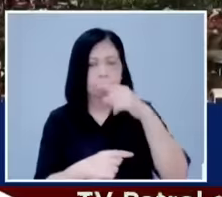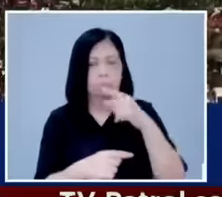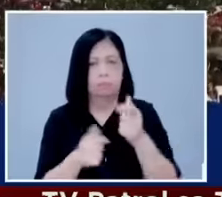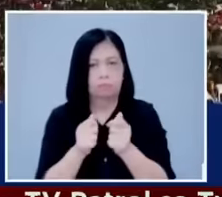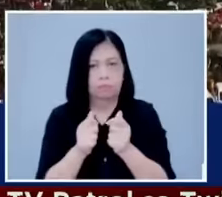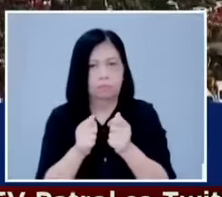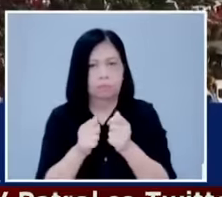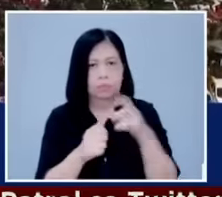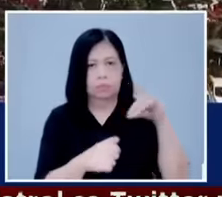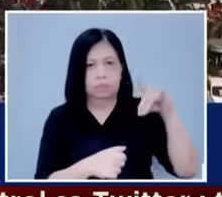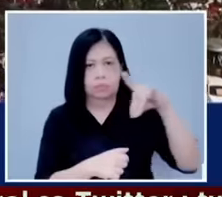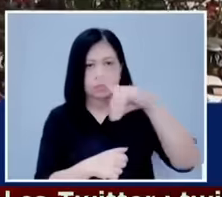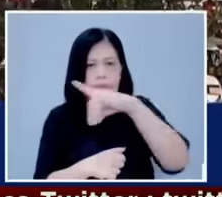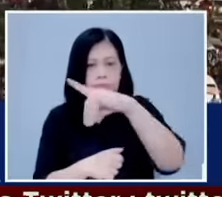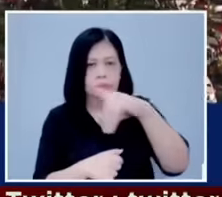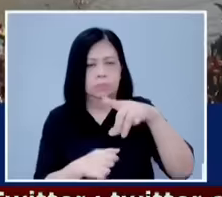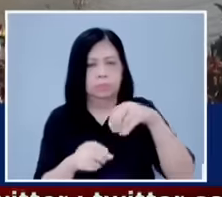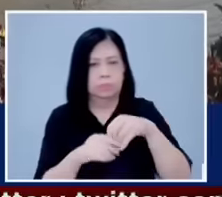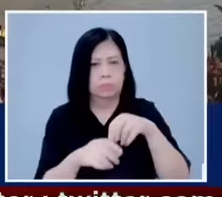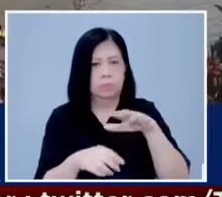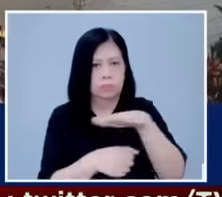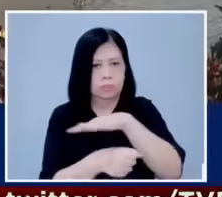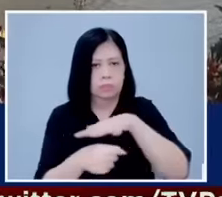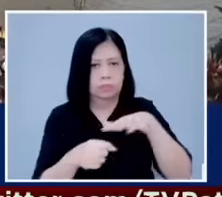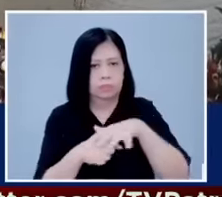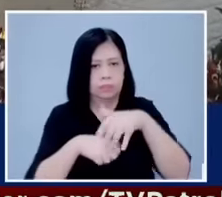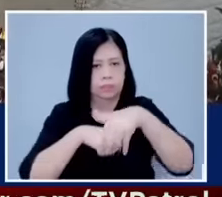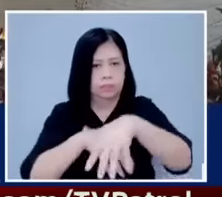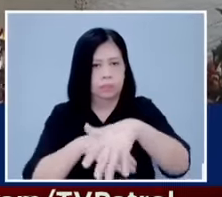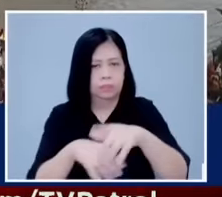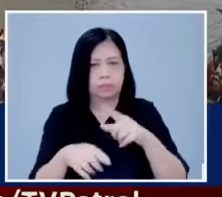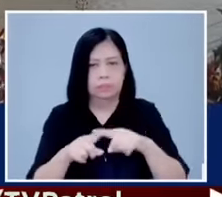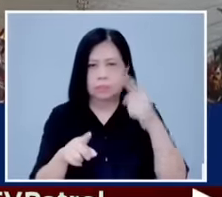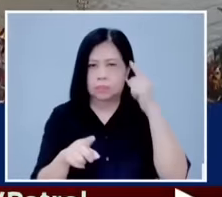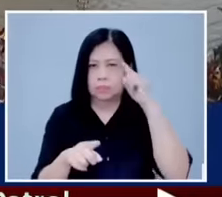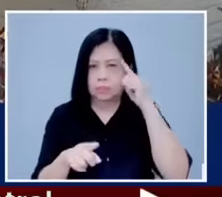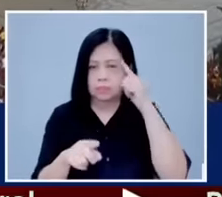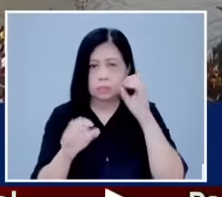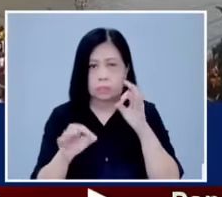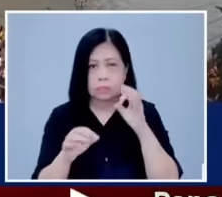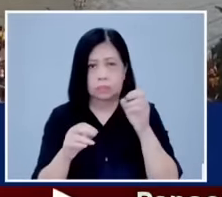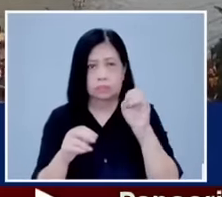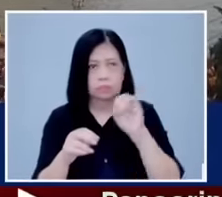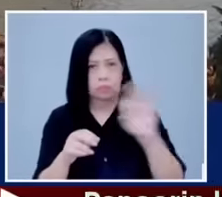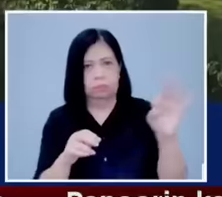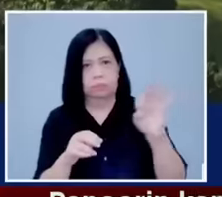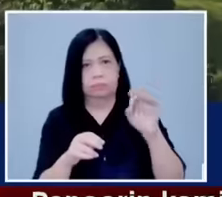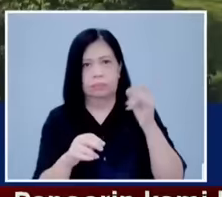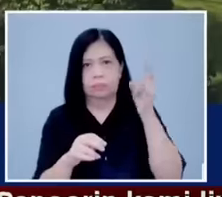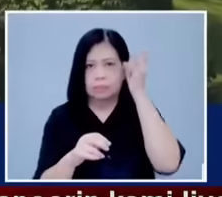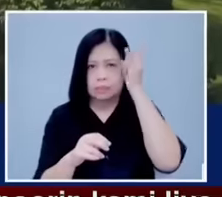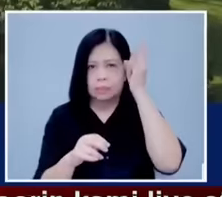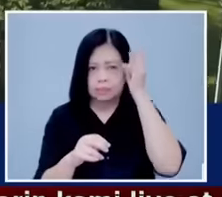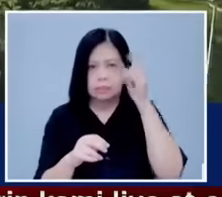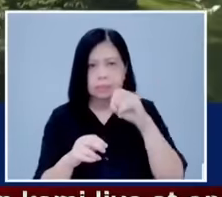mga lugar na dadaanan ng traslasyon. Pero pinag-aaralan pa rin kung puputulin ang cellphone signal